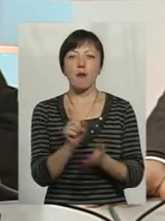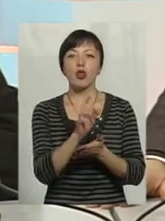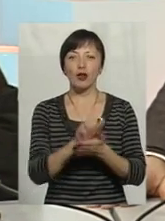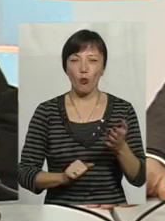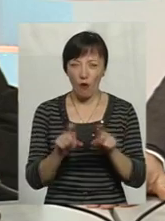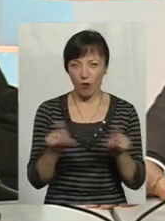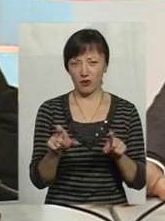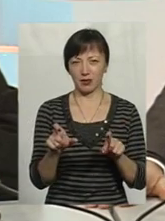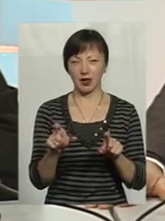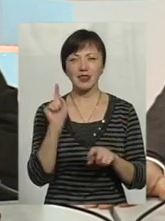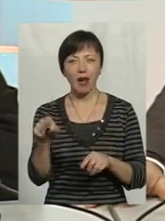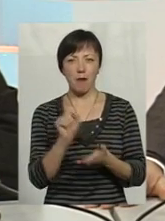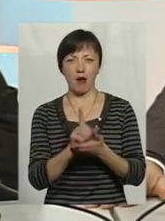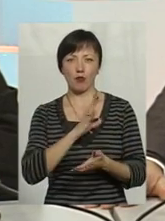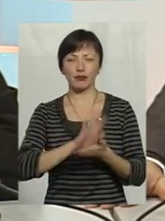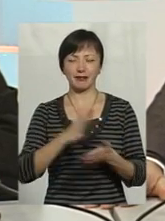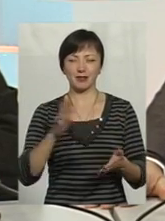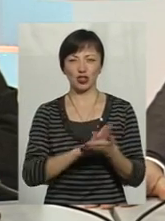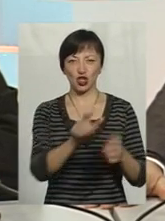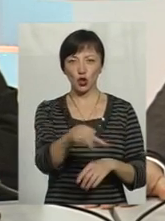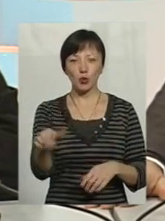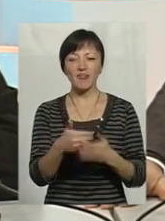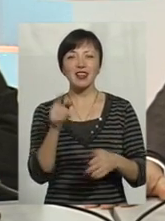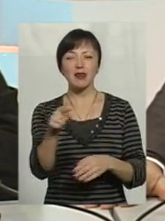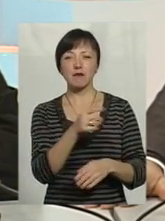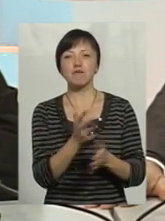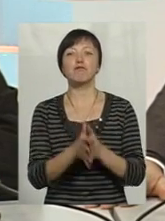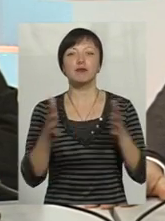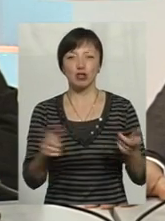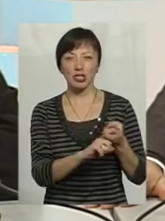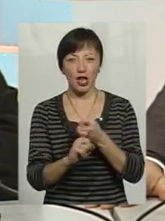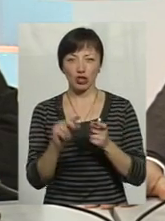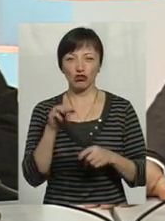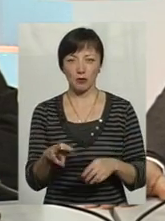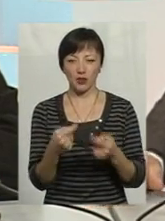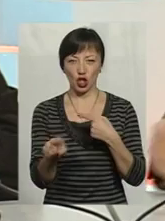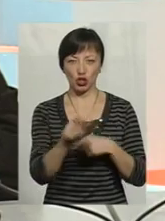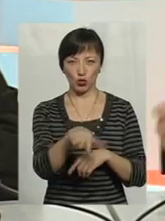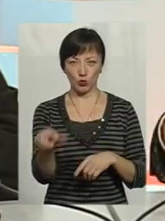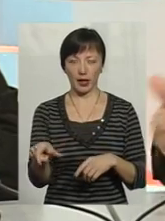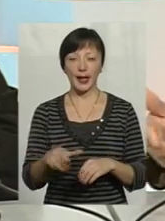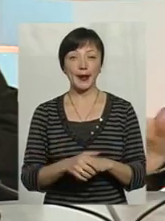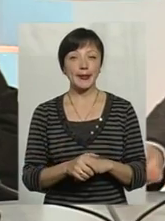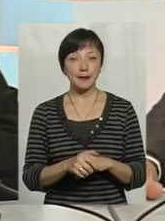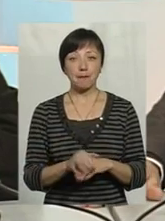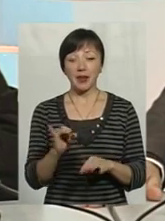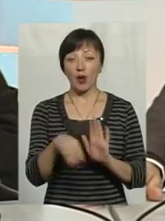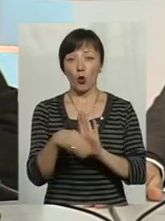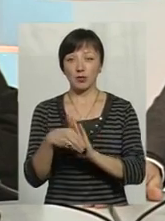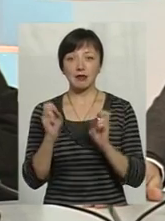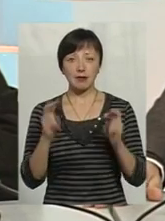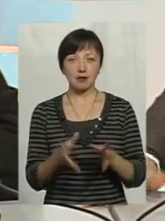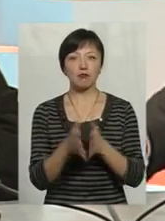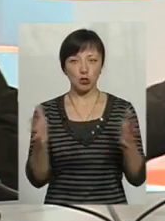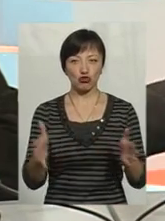органи. Там мають бути кристально чисті люди, бо від них багато більше залежить, ніж від інших. І корупційні ризики